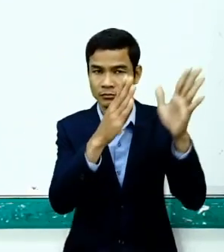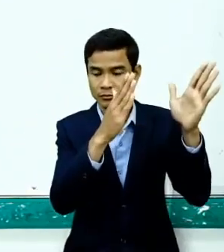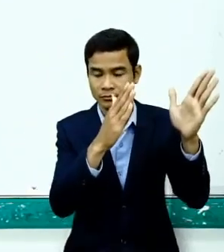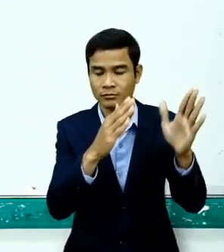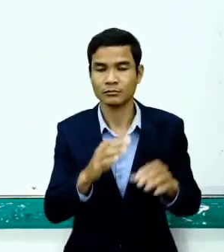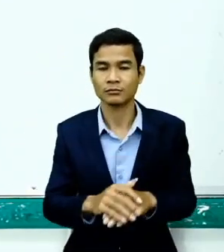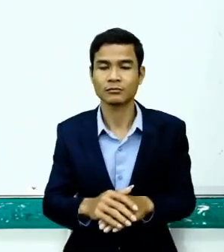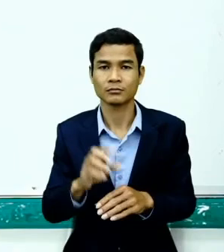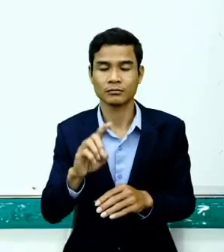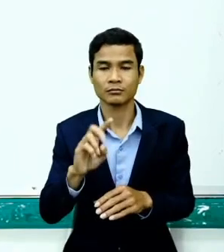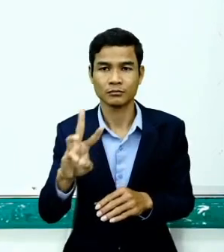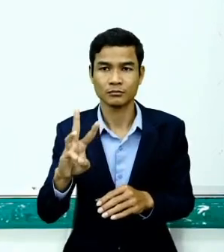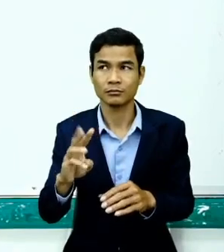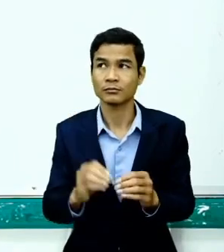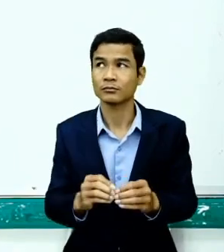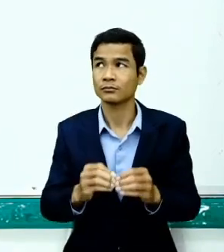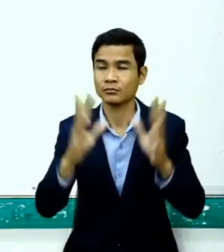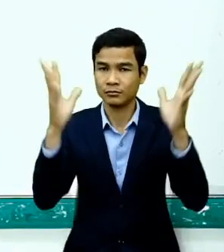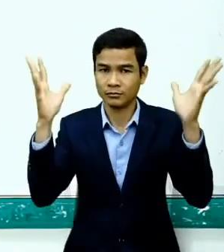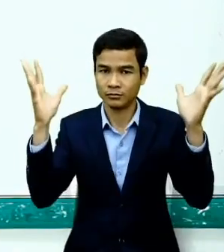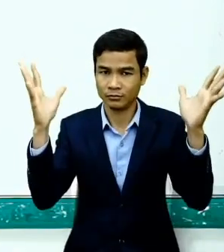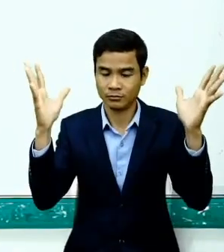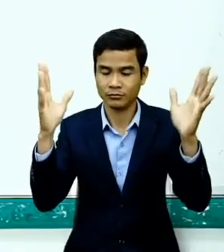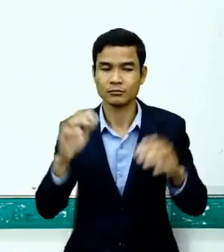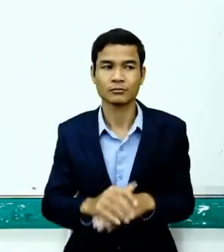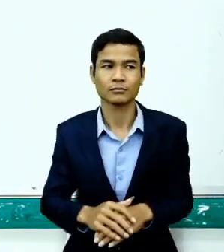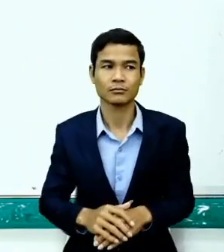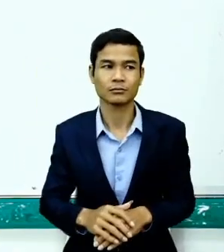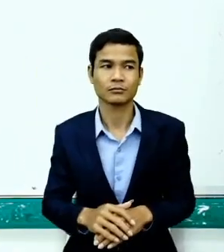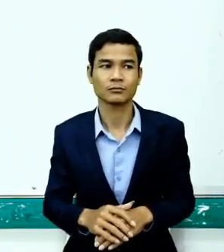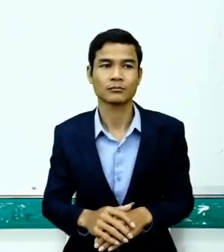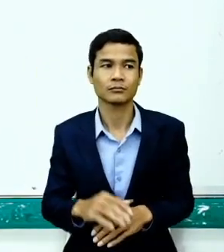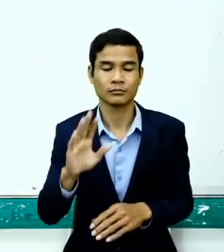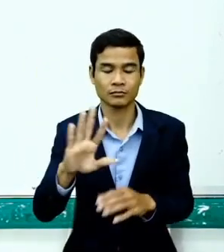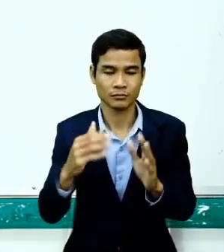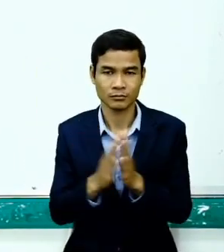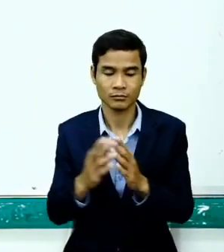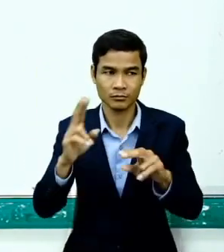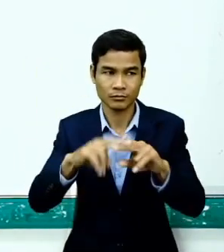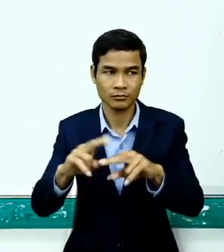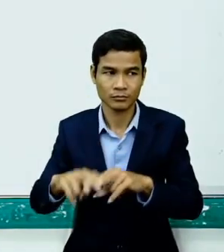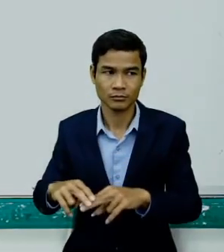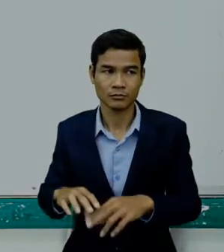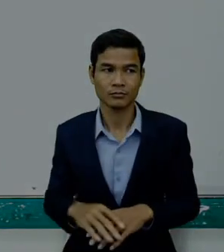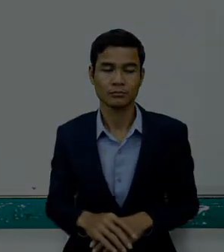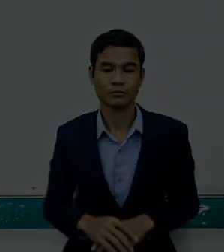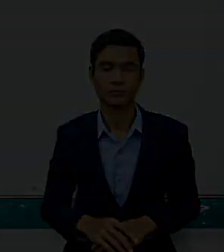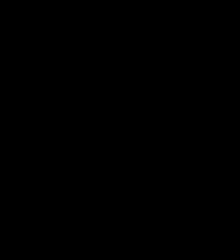1 2 3 1 2 3 1 2 3ឌឹងចាអរគុណកូនអង្គុយចោ